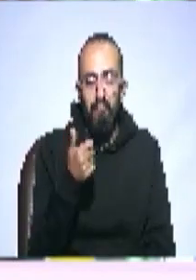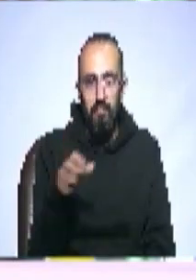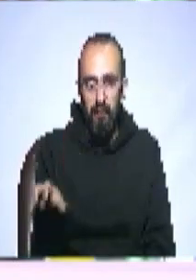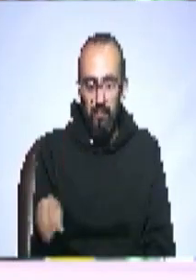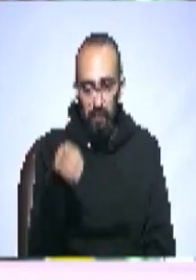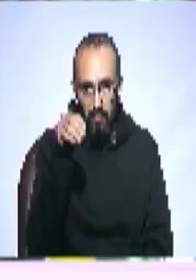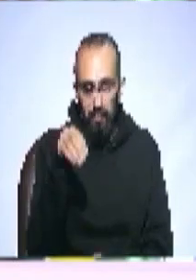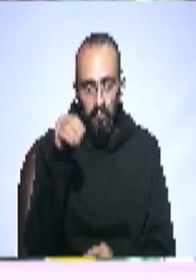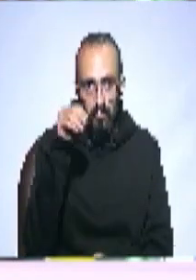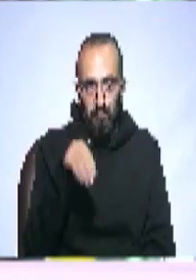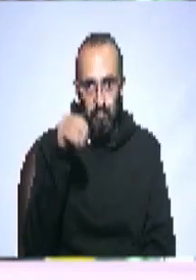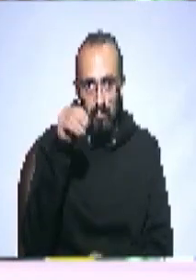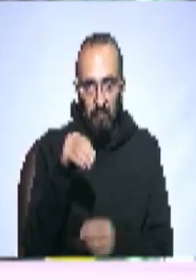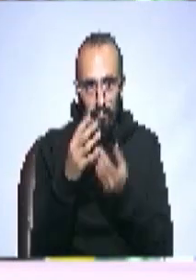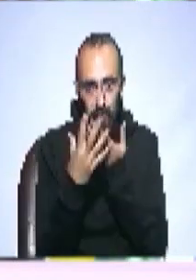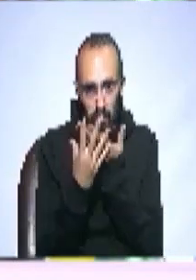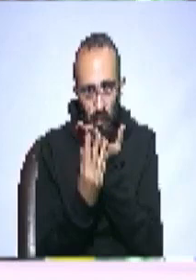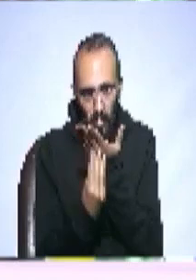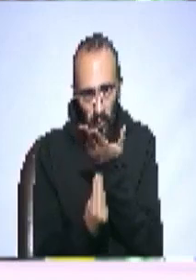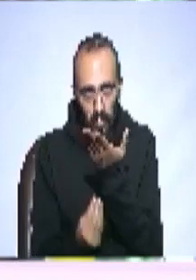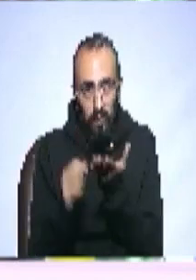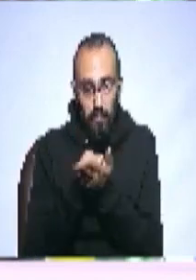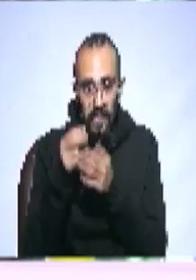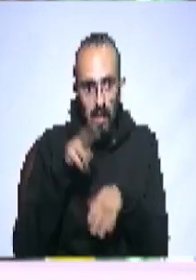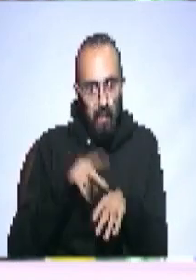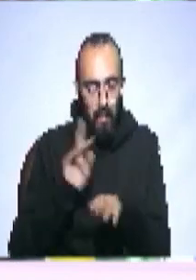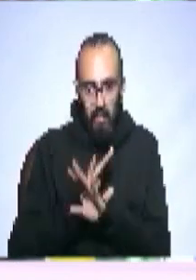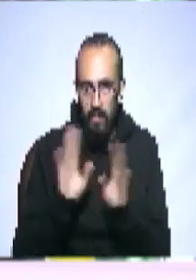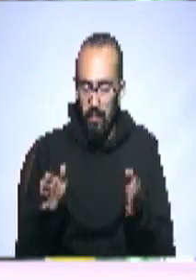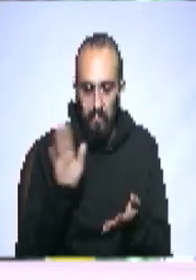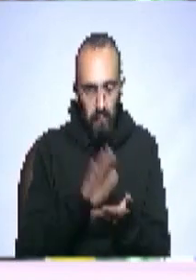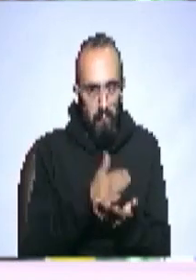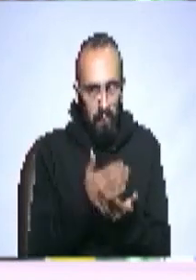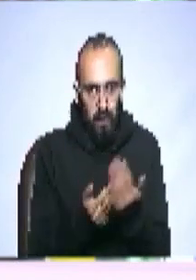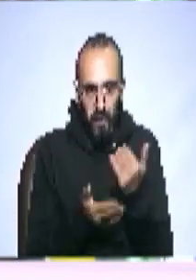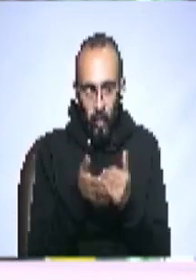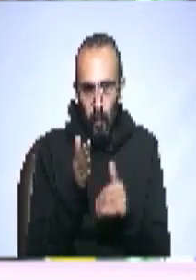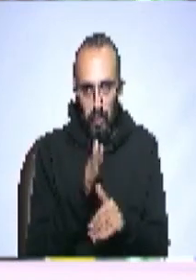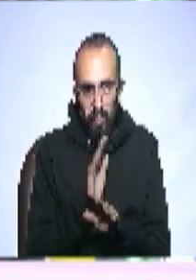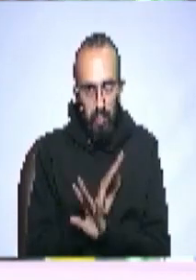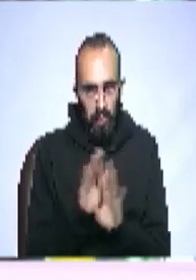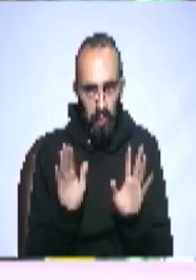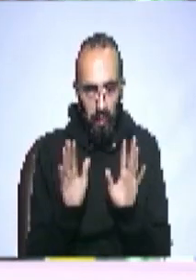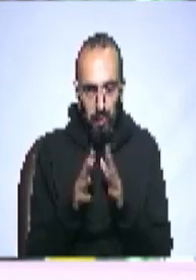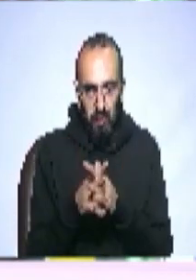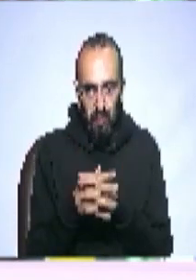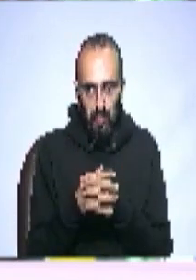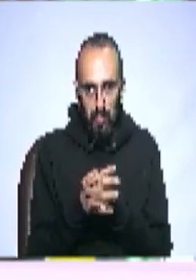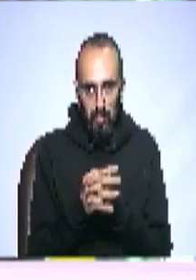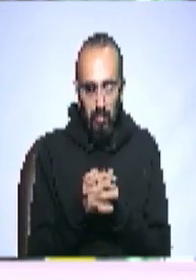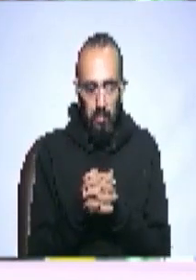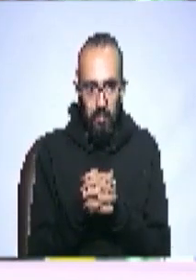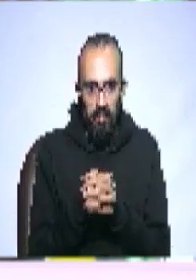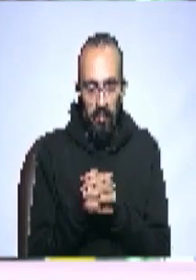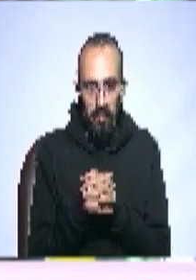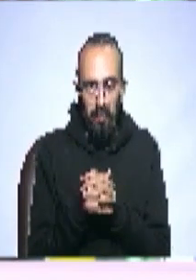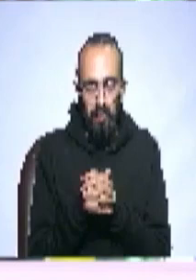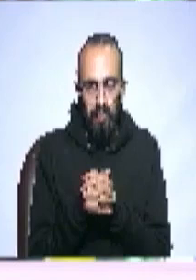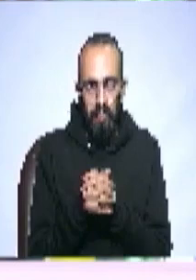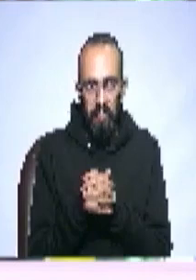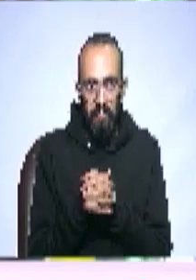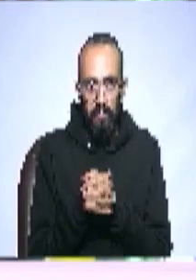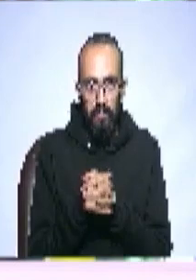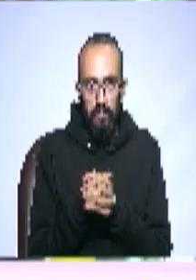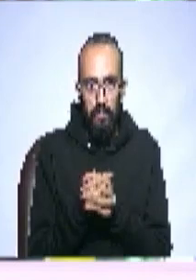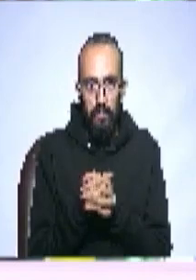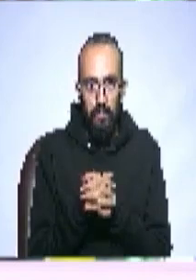من الميه دي، بصفيها جدا وما بشطفهاش تاني، خلاص بشتغل بيها على طول. كويس، بتطلعها من محلول هو مش